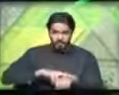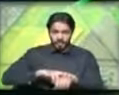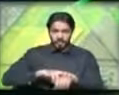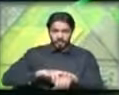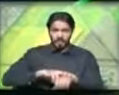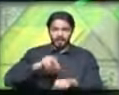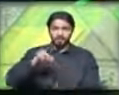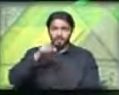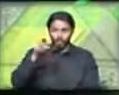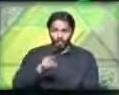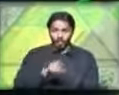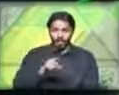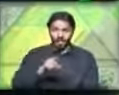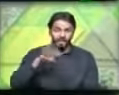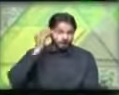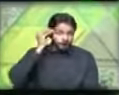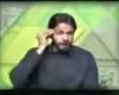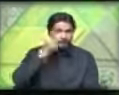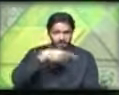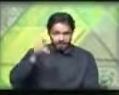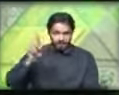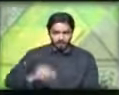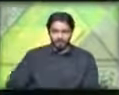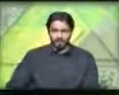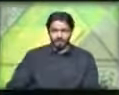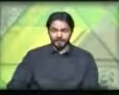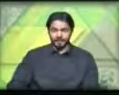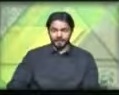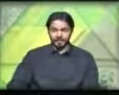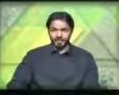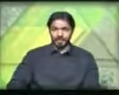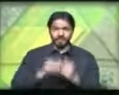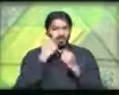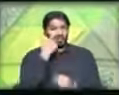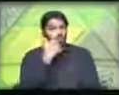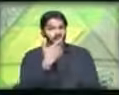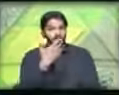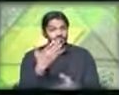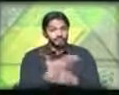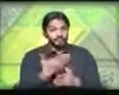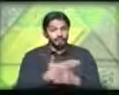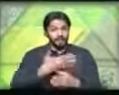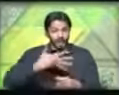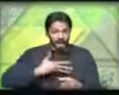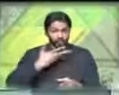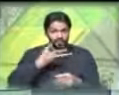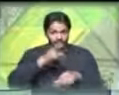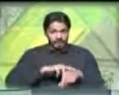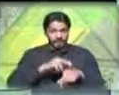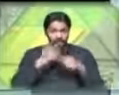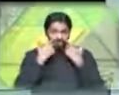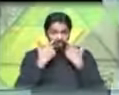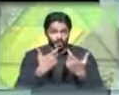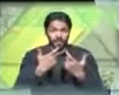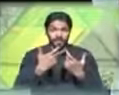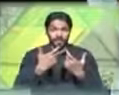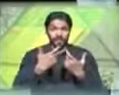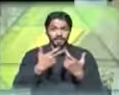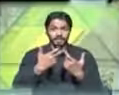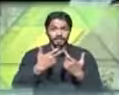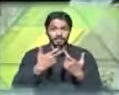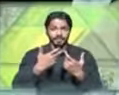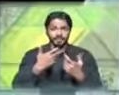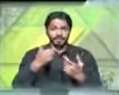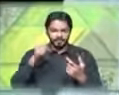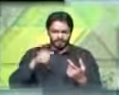وصحة الفهم يا الله، خلي بال حضرتك عشان هنحتاج إلى هذا الكلام في الجواب